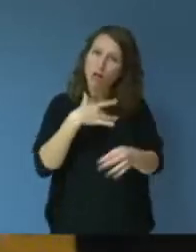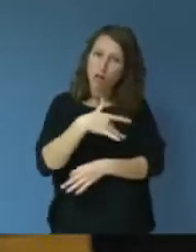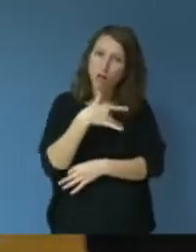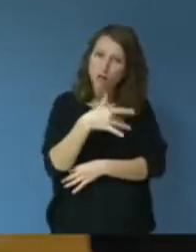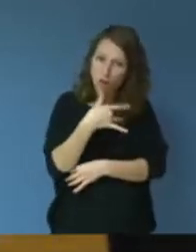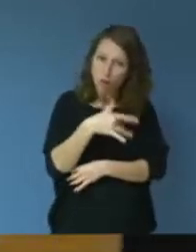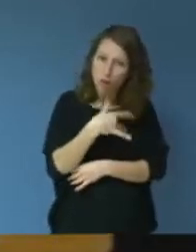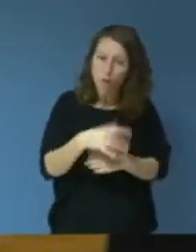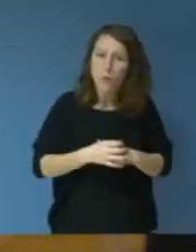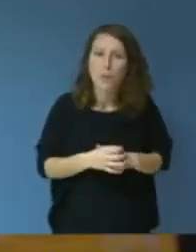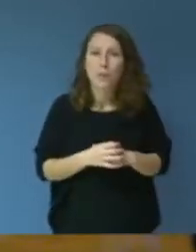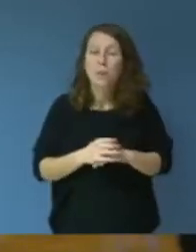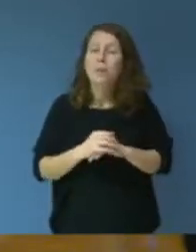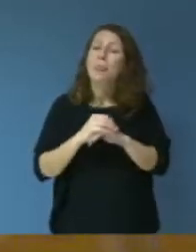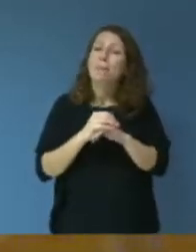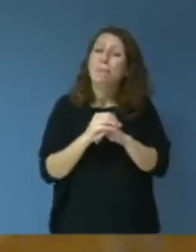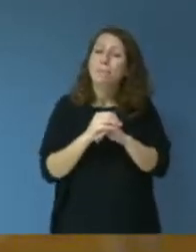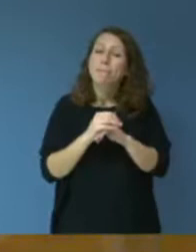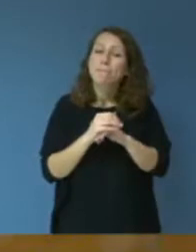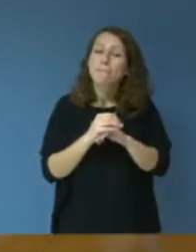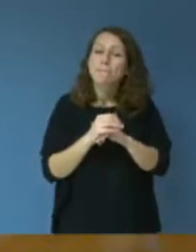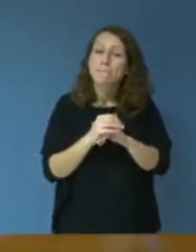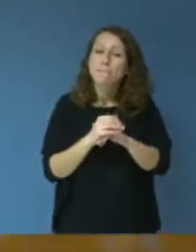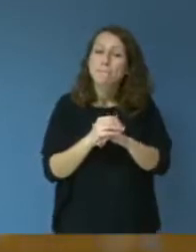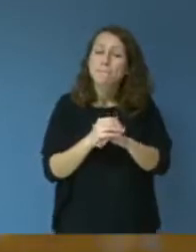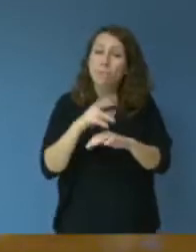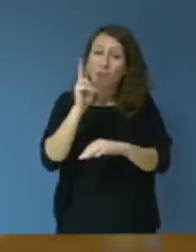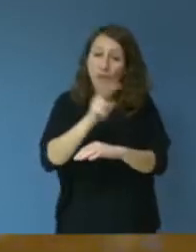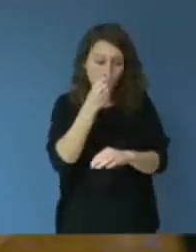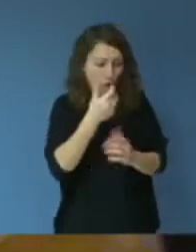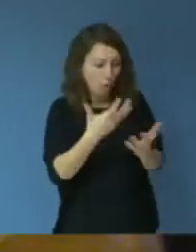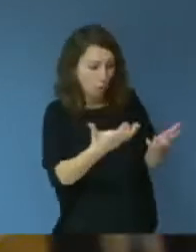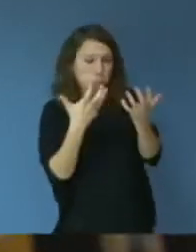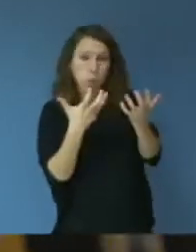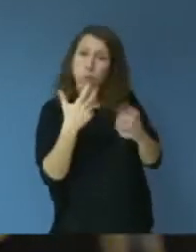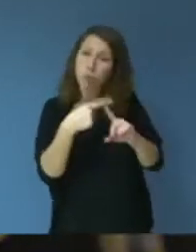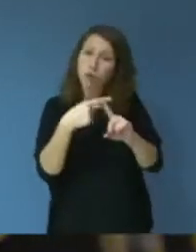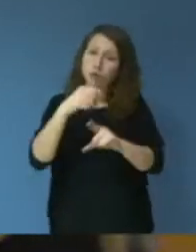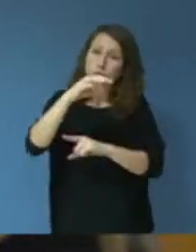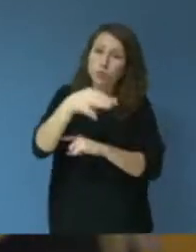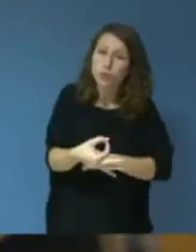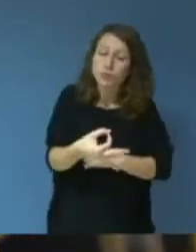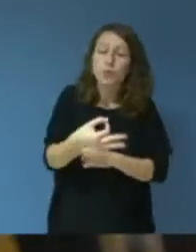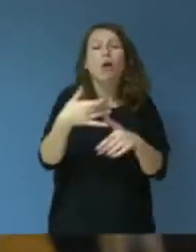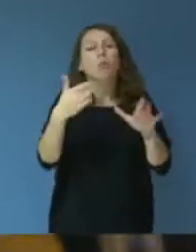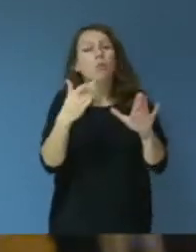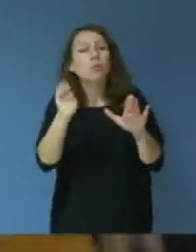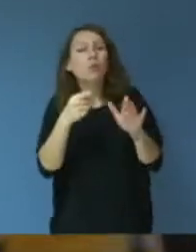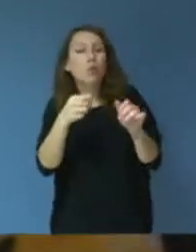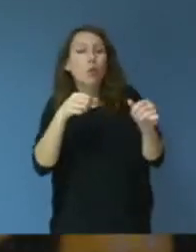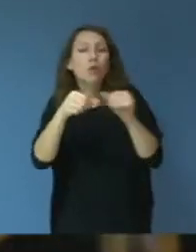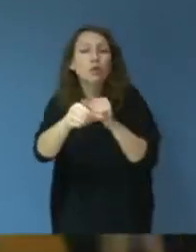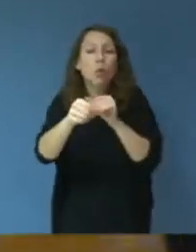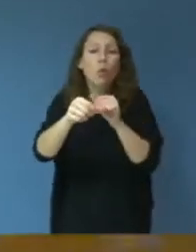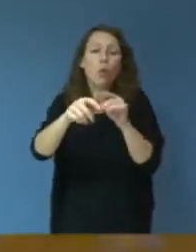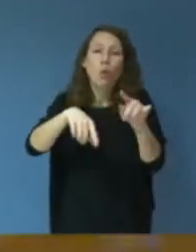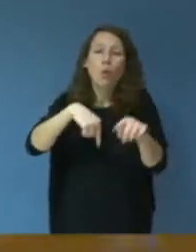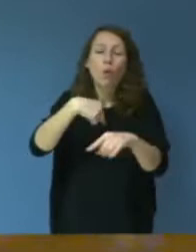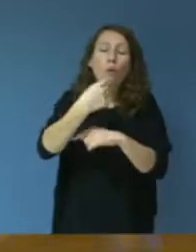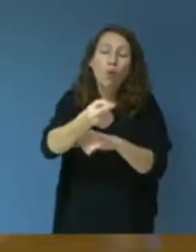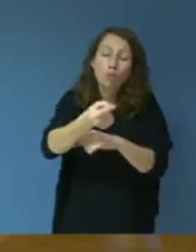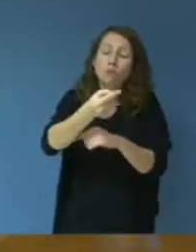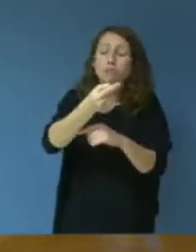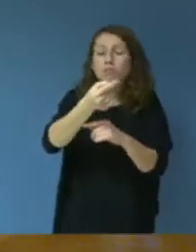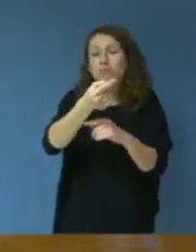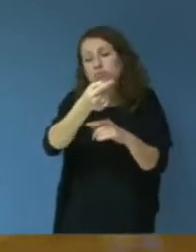habitants, ce qui traduit quelque chose de tout à fait positif, cependant sous réserve que les différents travaux correspondent à